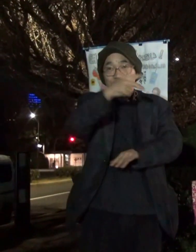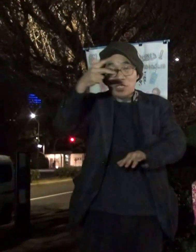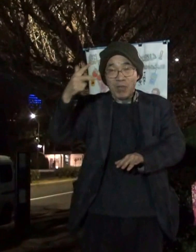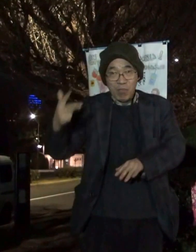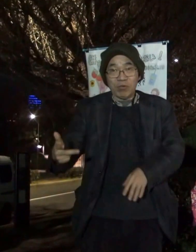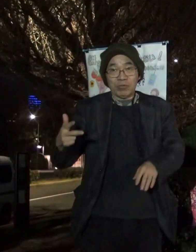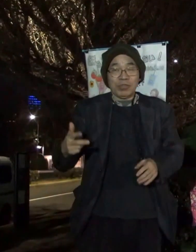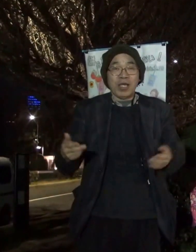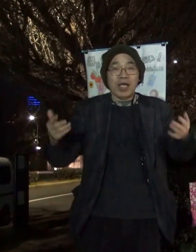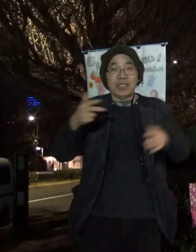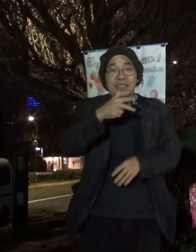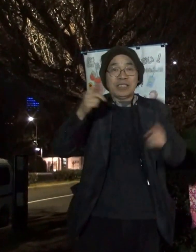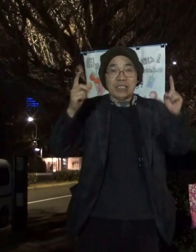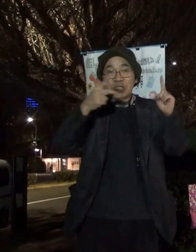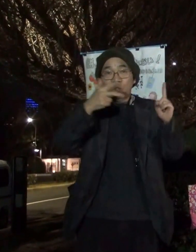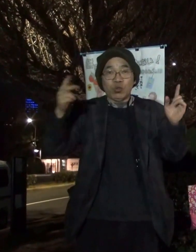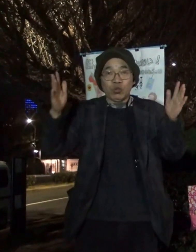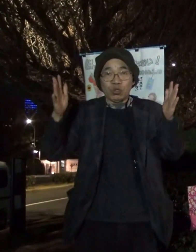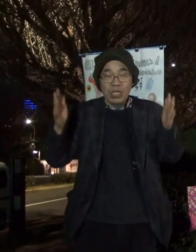当お疲れ様でした。